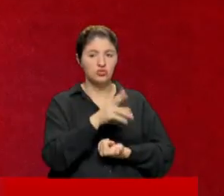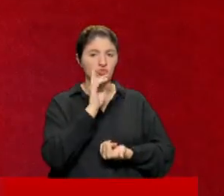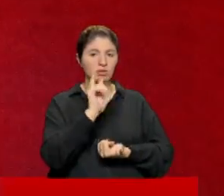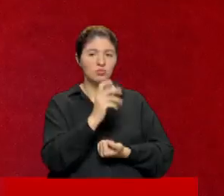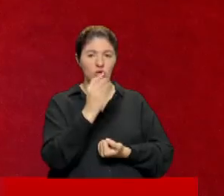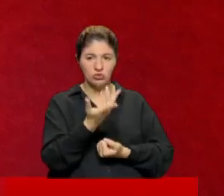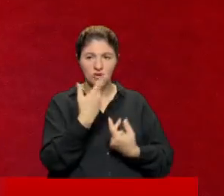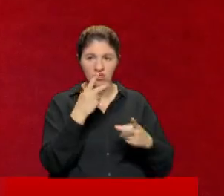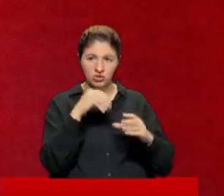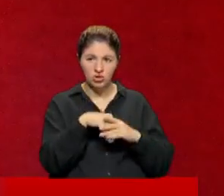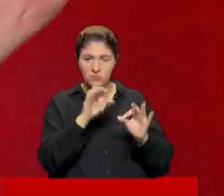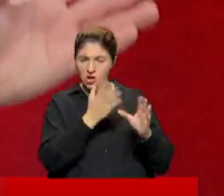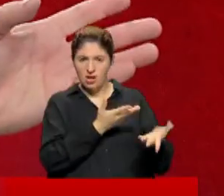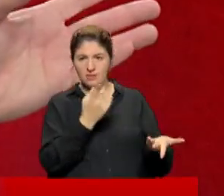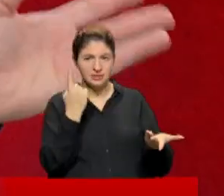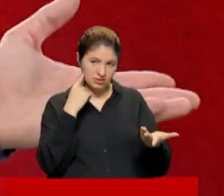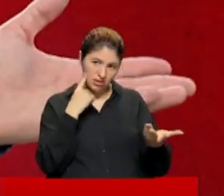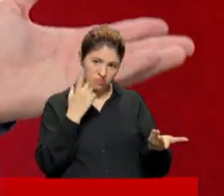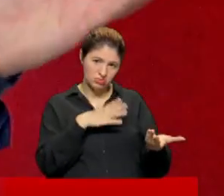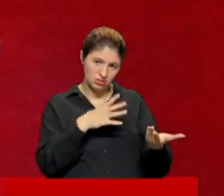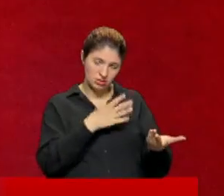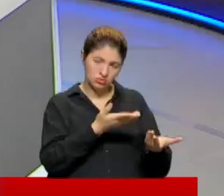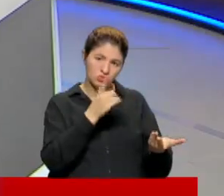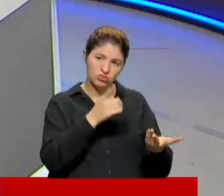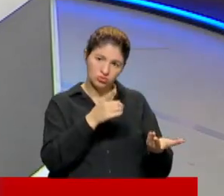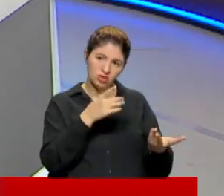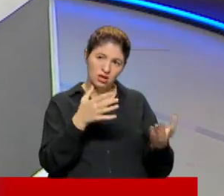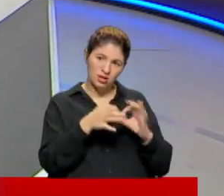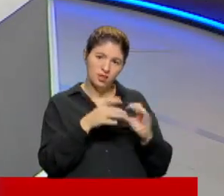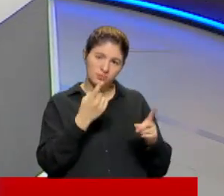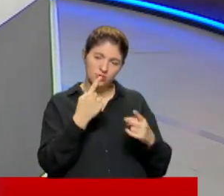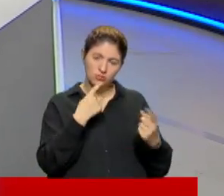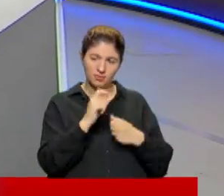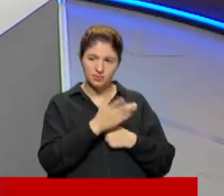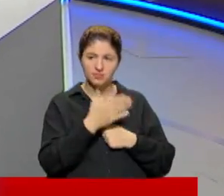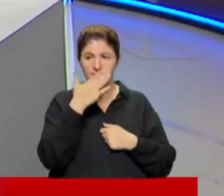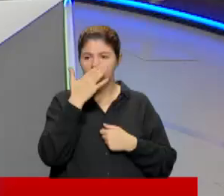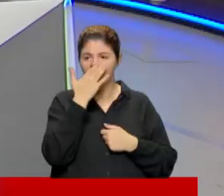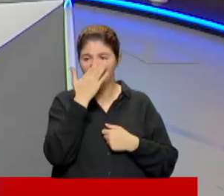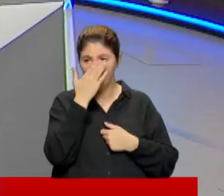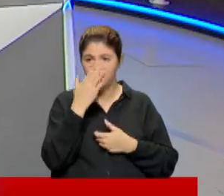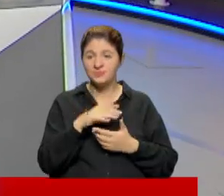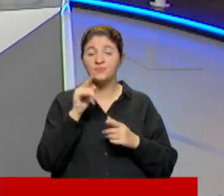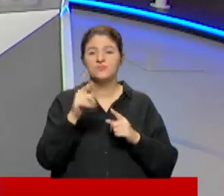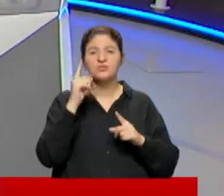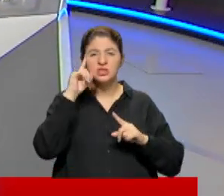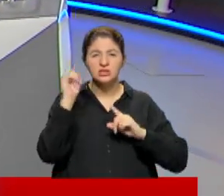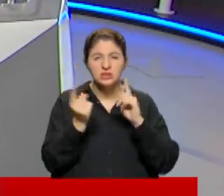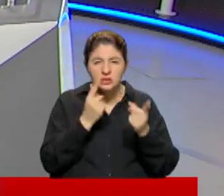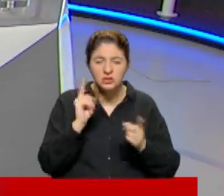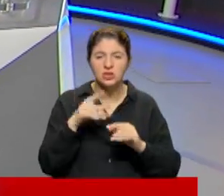yapmış olduğu açıklamada bu yöndeydi bir dinleyelim isterseniz Hani onun üzerinden bir konuşalım Bu sinsi